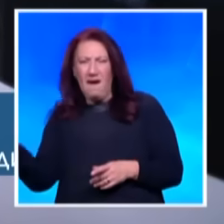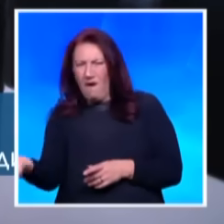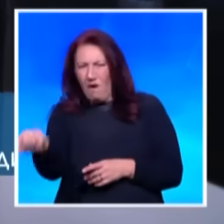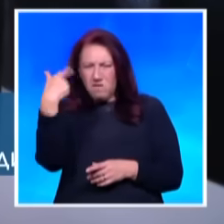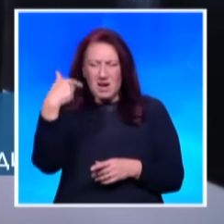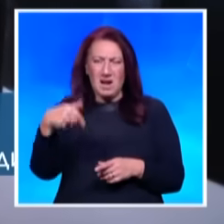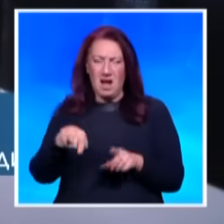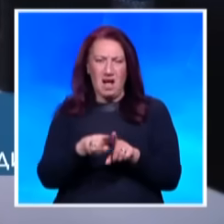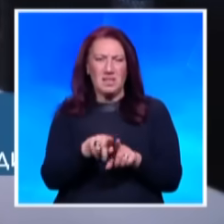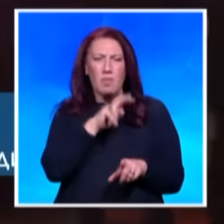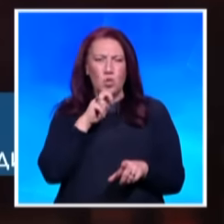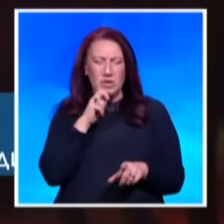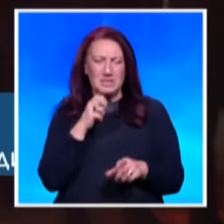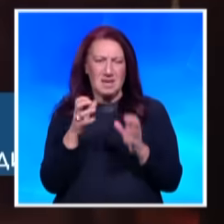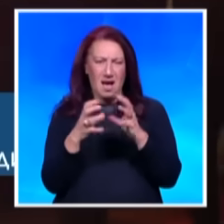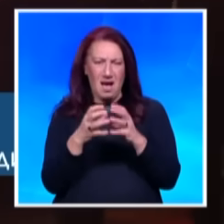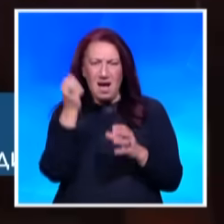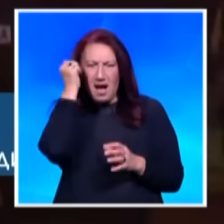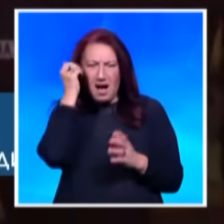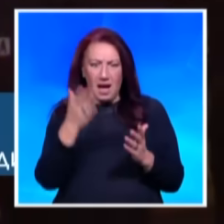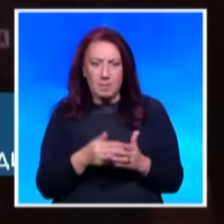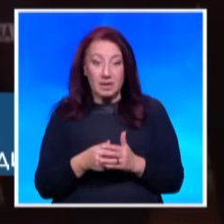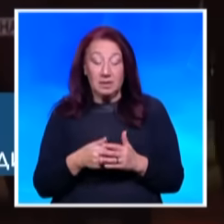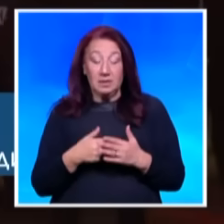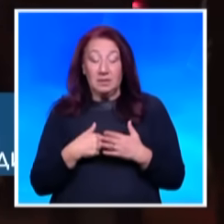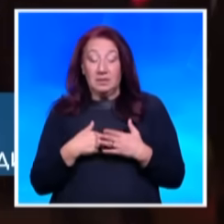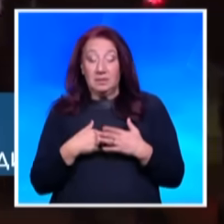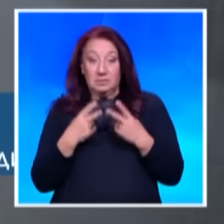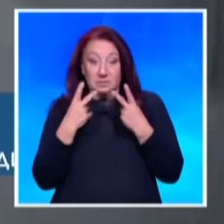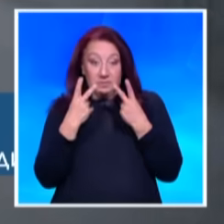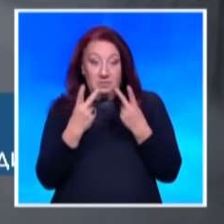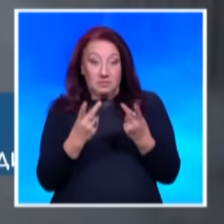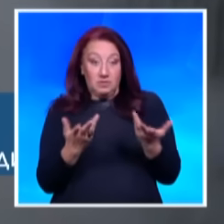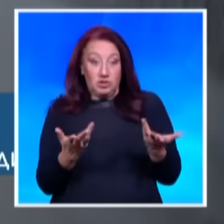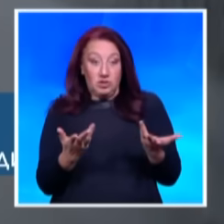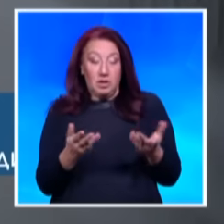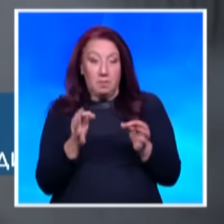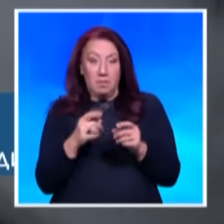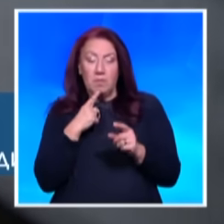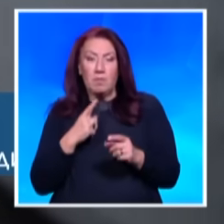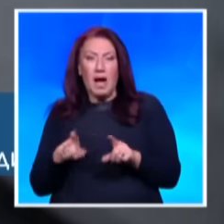хвърлят. Гледка, която лично за мен, виждаме и сега поредната изстреляна бомба.